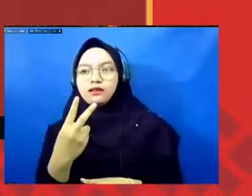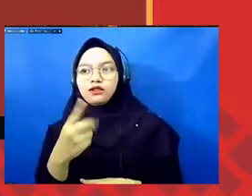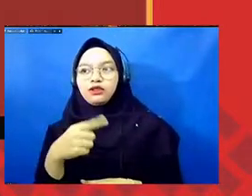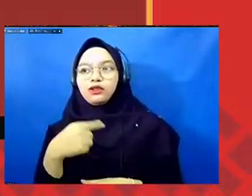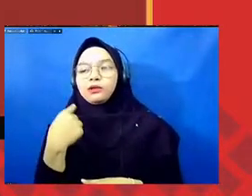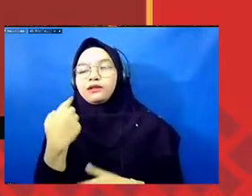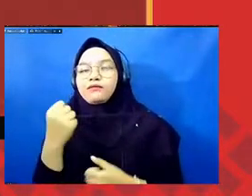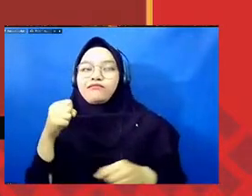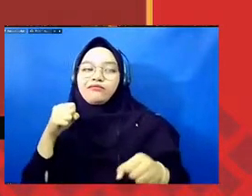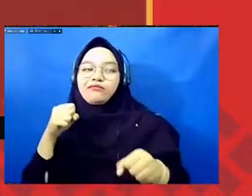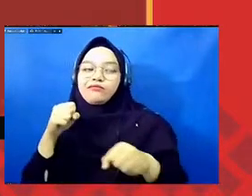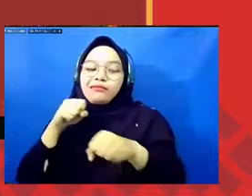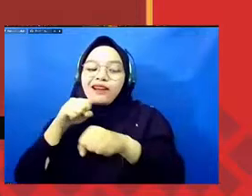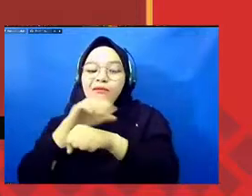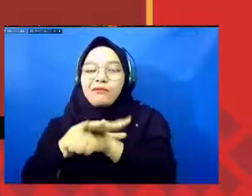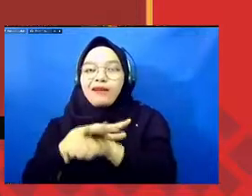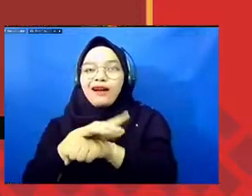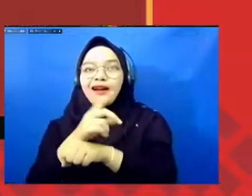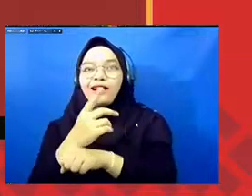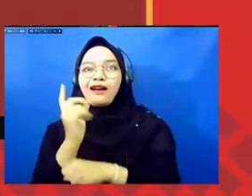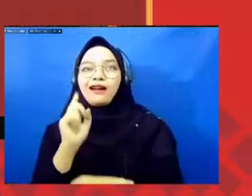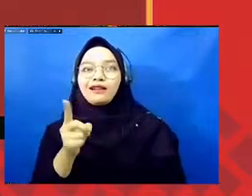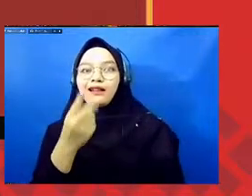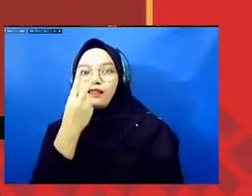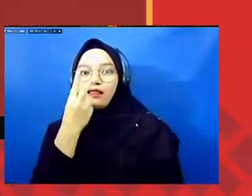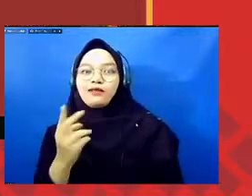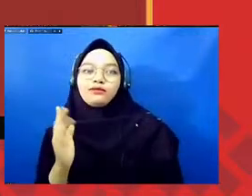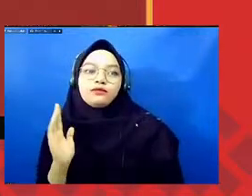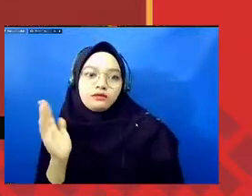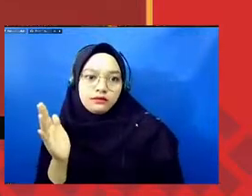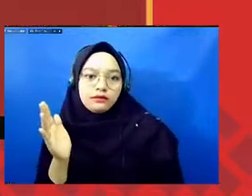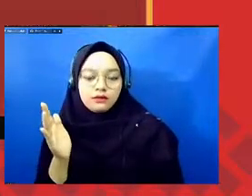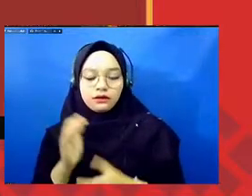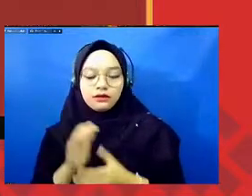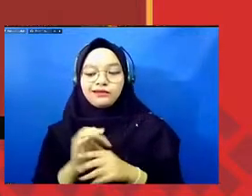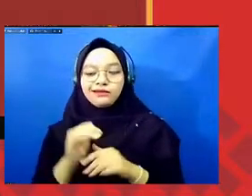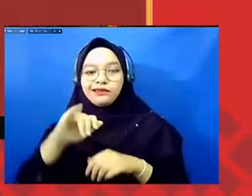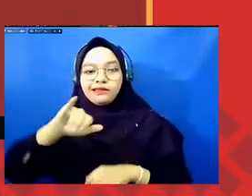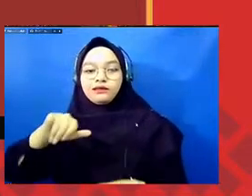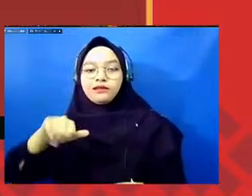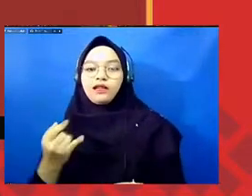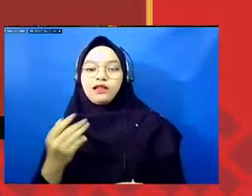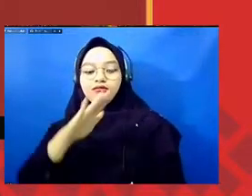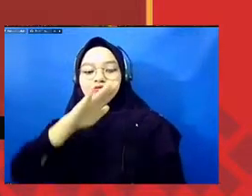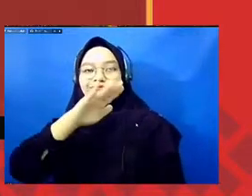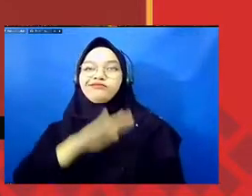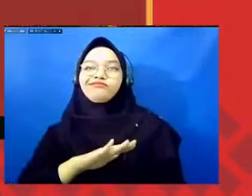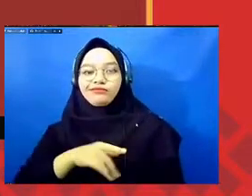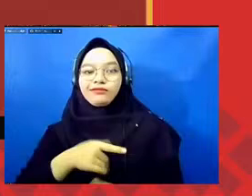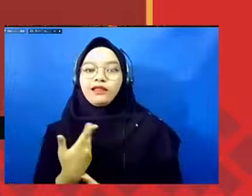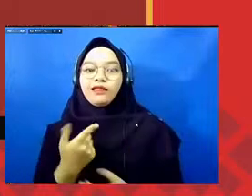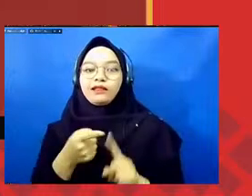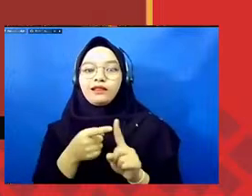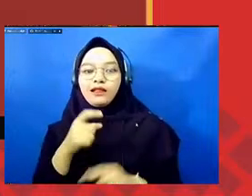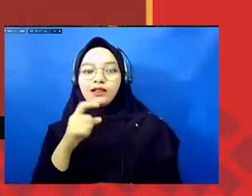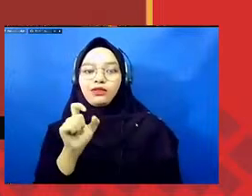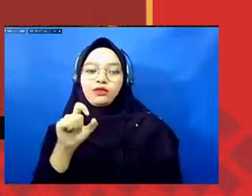impaknya sudah ada dari perubahan iklim ini. Jadi resiliensi untuk UCG Aspak